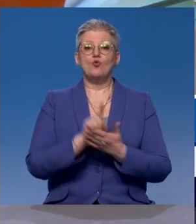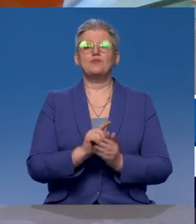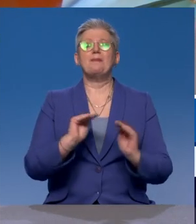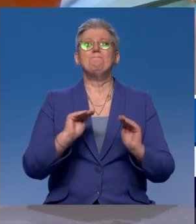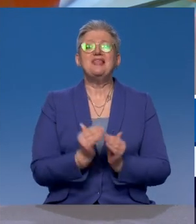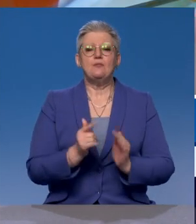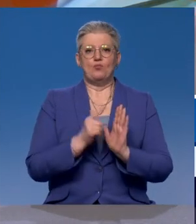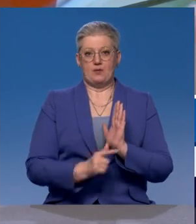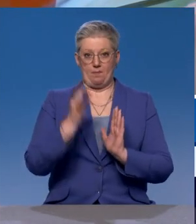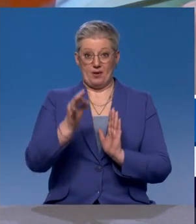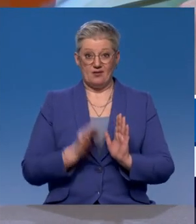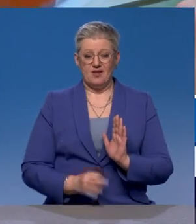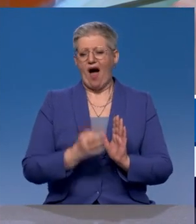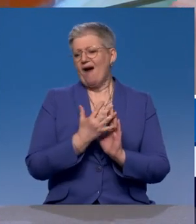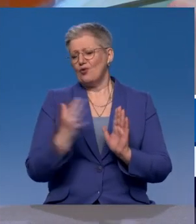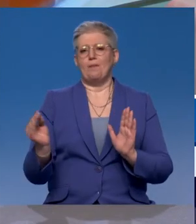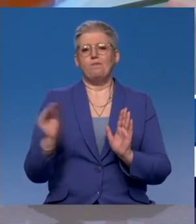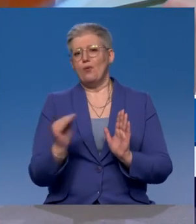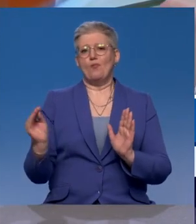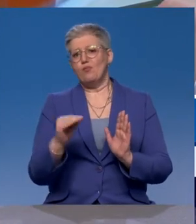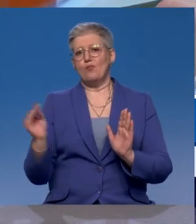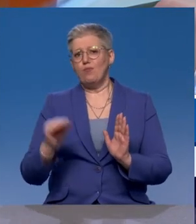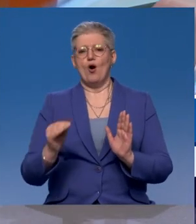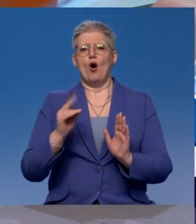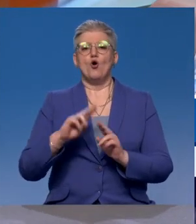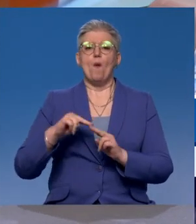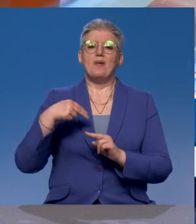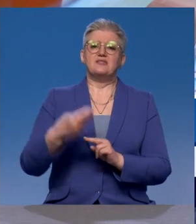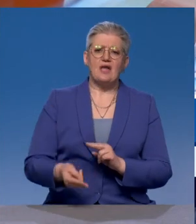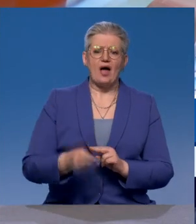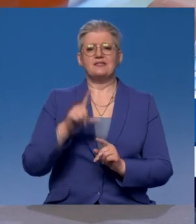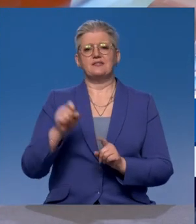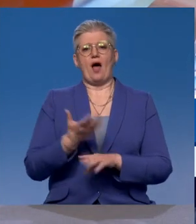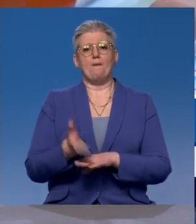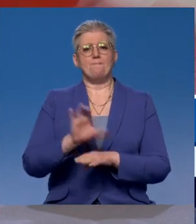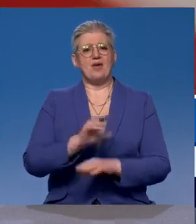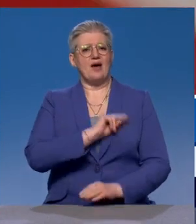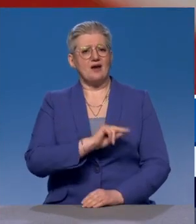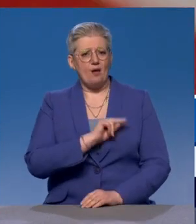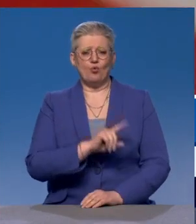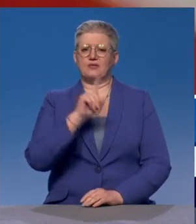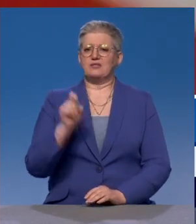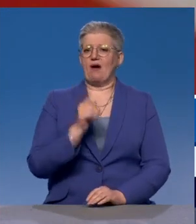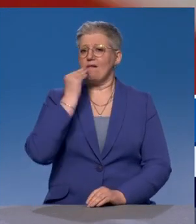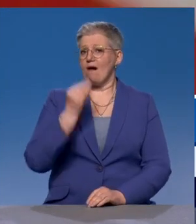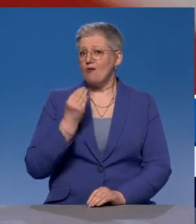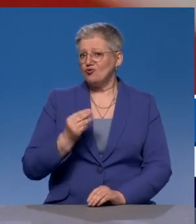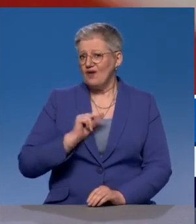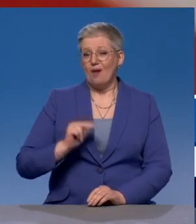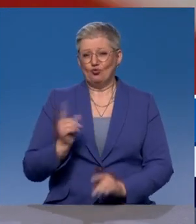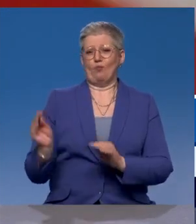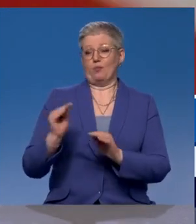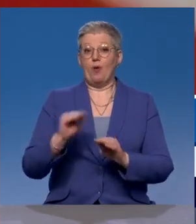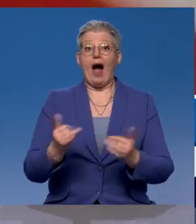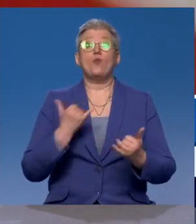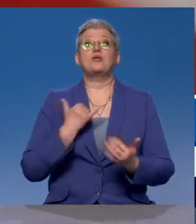70%. А остальное, это всякие компенсационного характера выплаты, за переработки, за качество работы. Чтобы, понимаете, а у нас